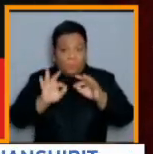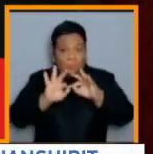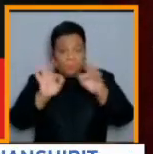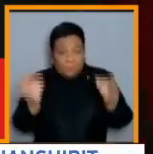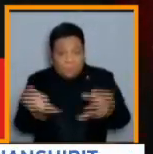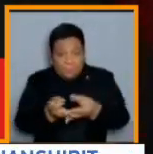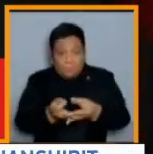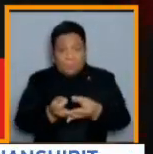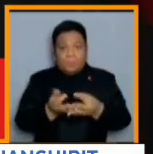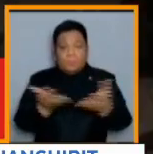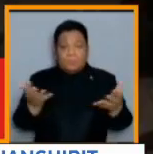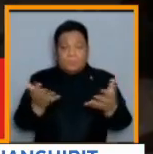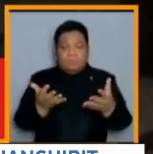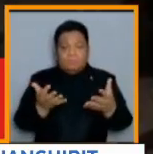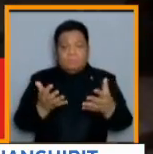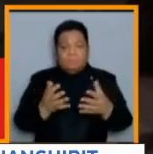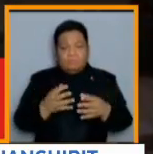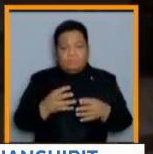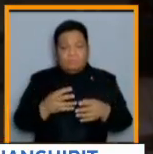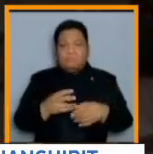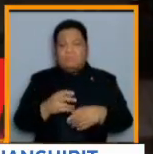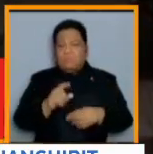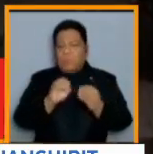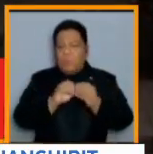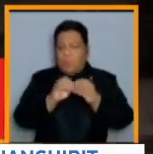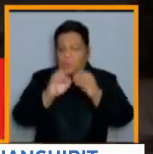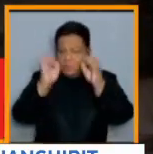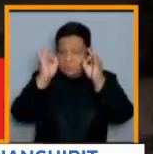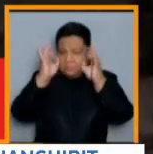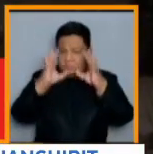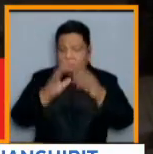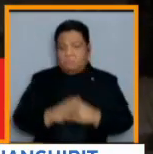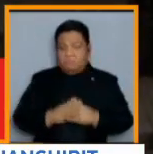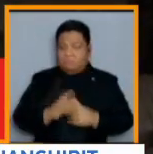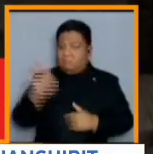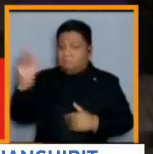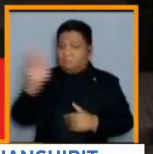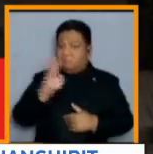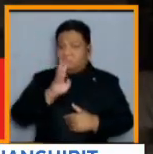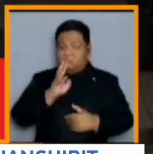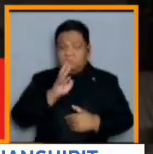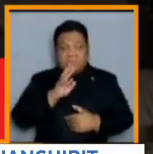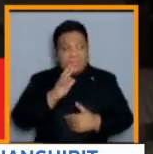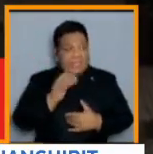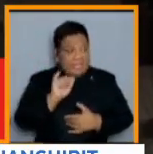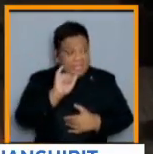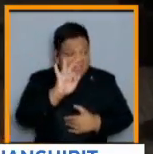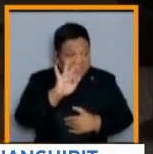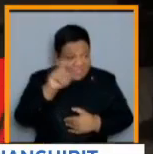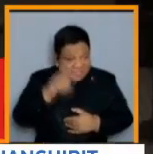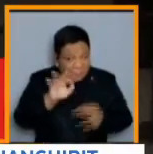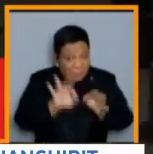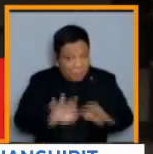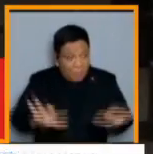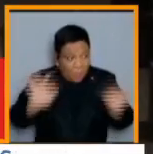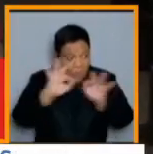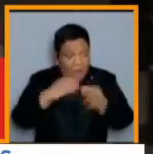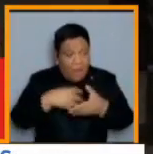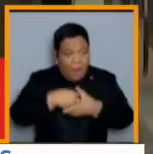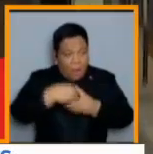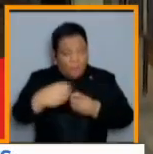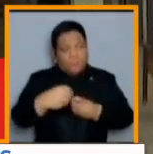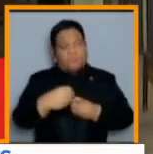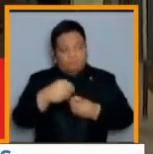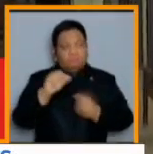ko, mas risky po sila. Lumabas ka na lang kapag kailangan talaga, tsaka doble ingat na uminom ng vitamins talaga